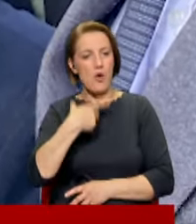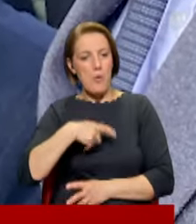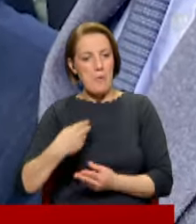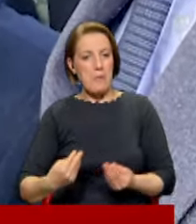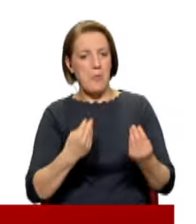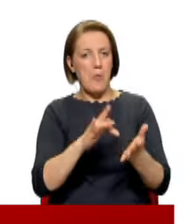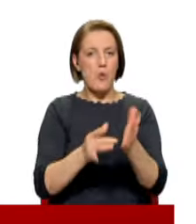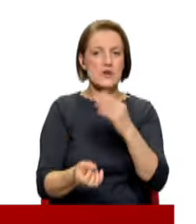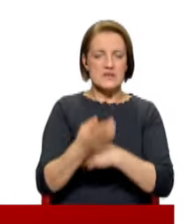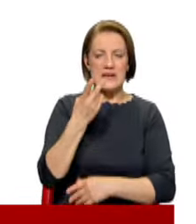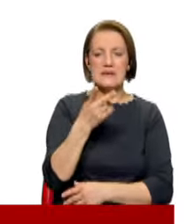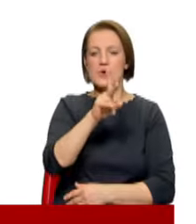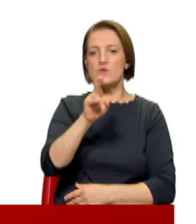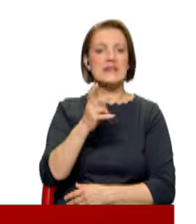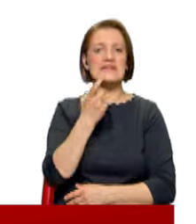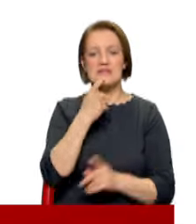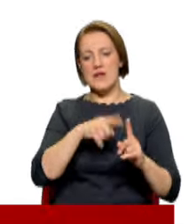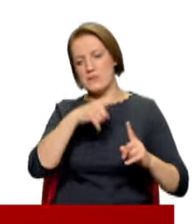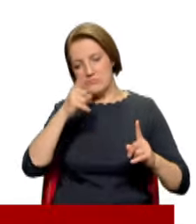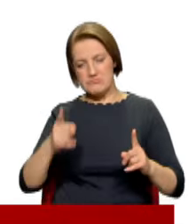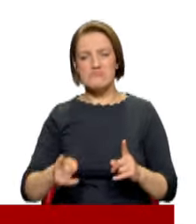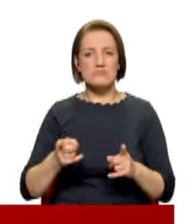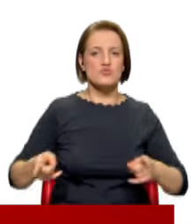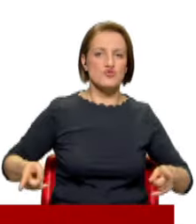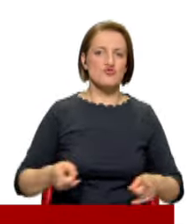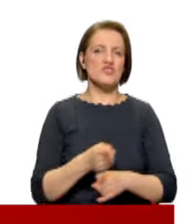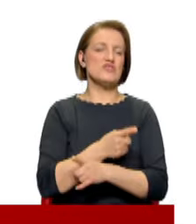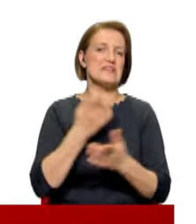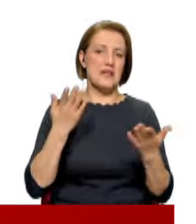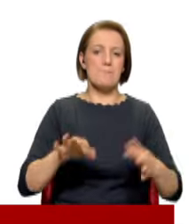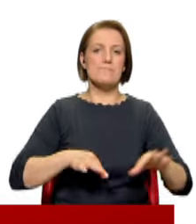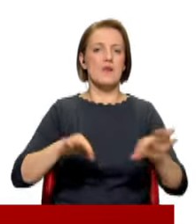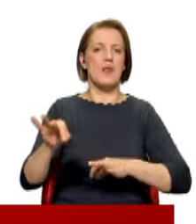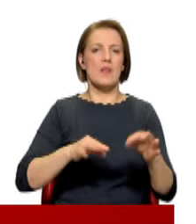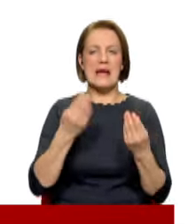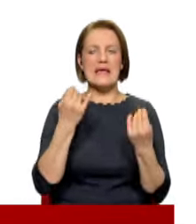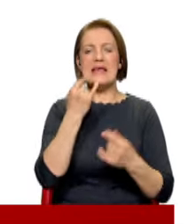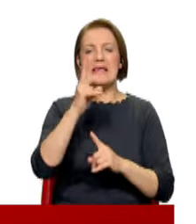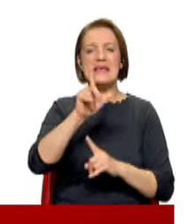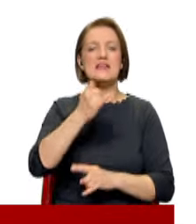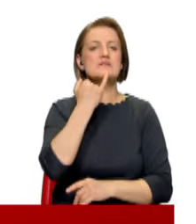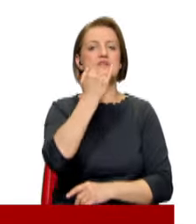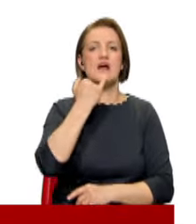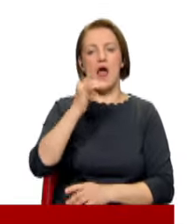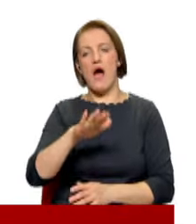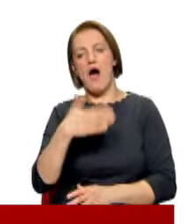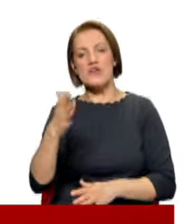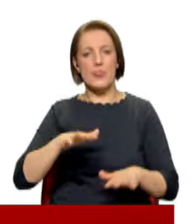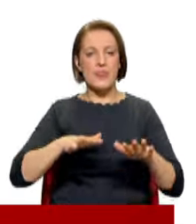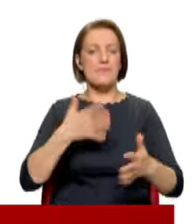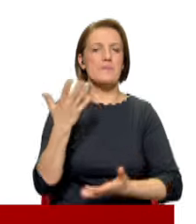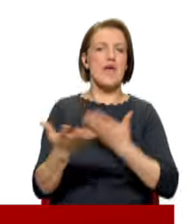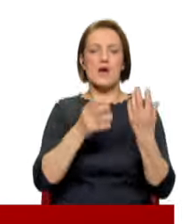bakanlık da doğruladı 2018 yılından bugüne kadar çeşitli vesilelerle planlanan il ziyaretlerinde Ayrıca deprem